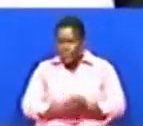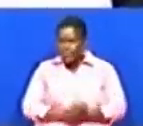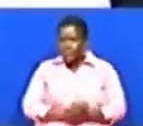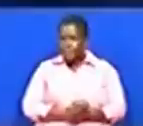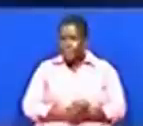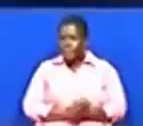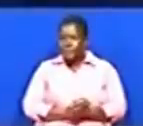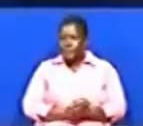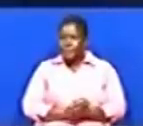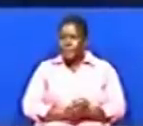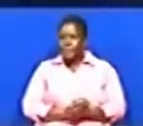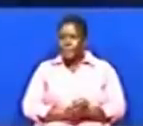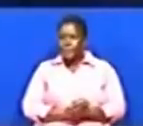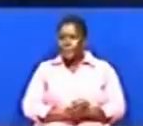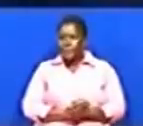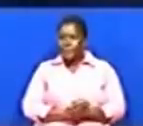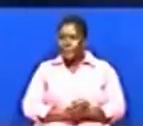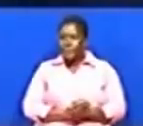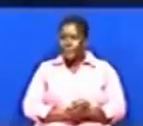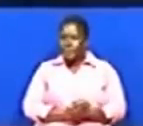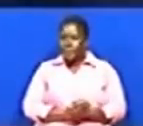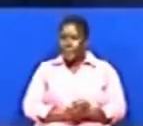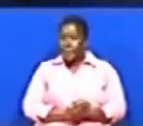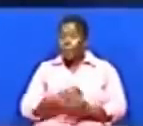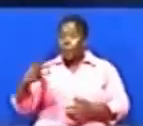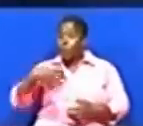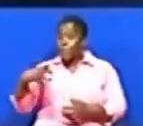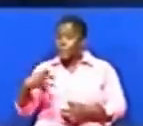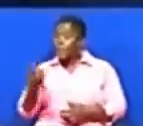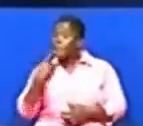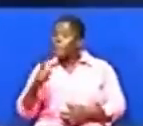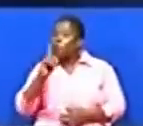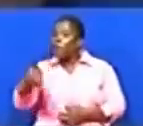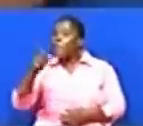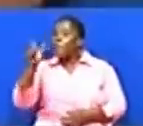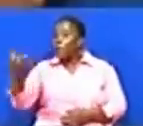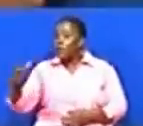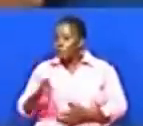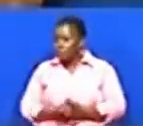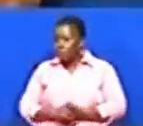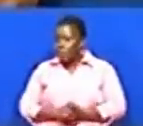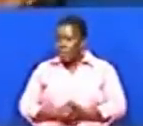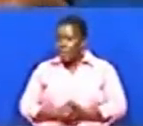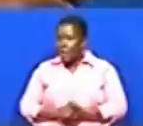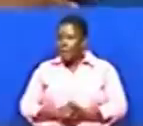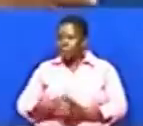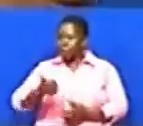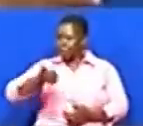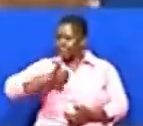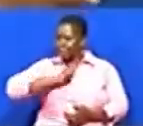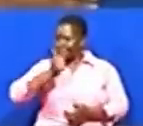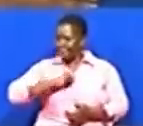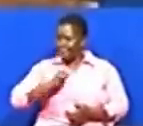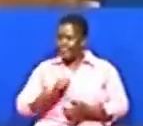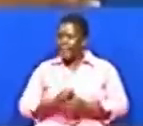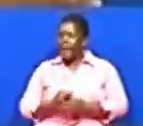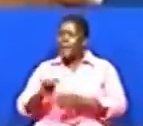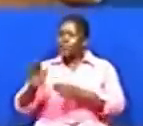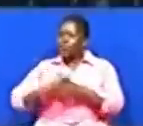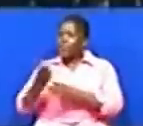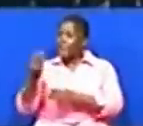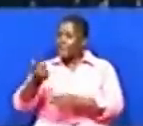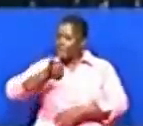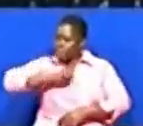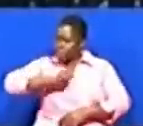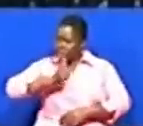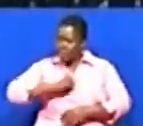nini. Waziri Umi ametoa kauli hiyo kufuatia uwepo wa mazingira baadhi ya watu kujinufaisha wao binafsi kupitia uanzishwaji